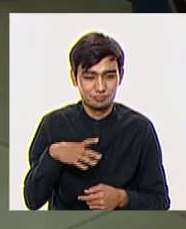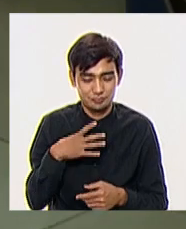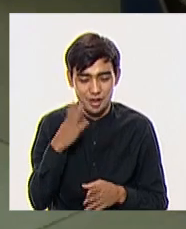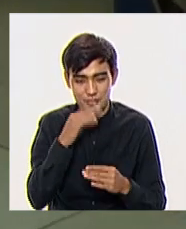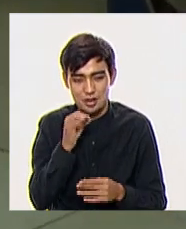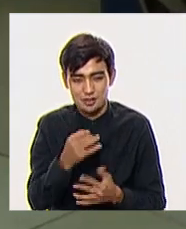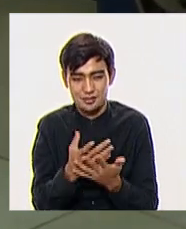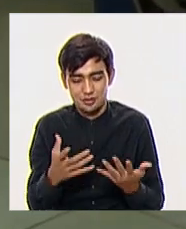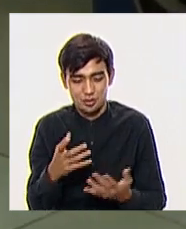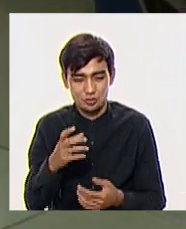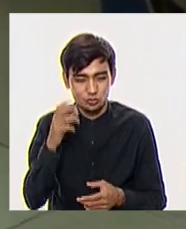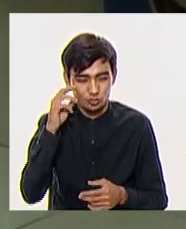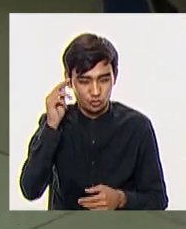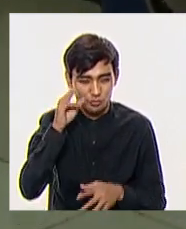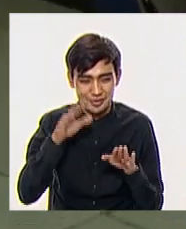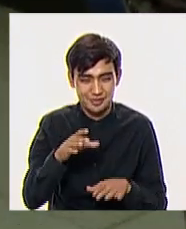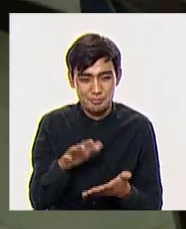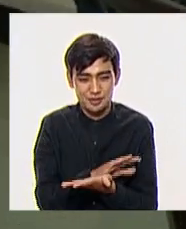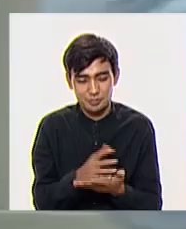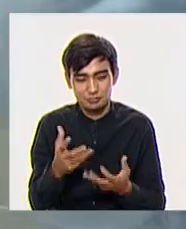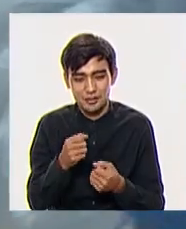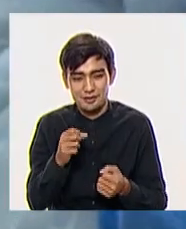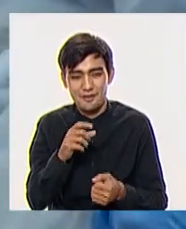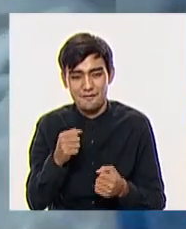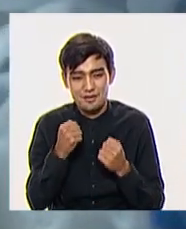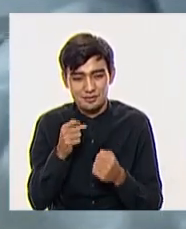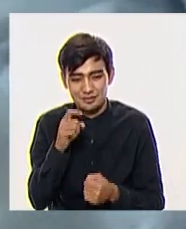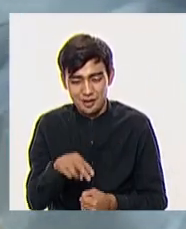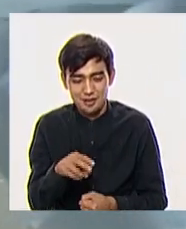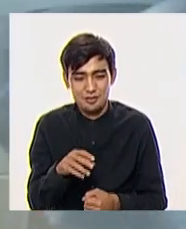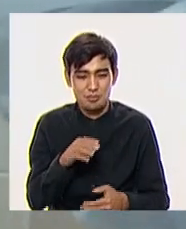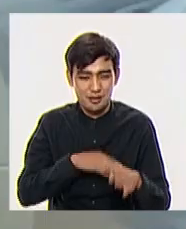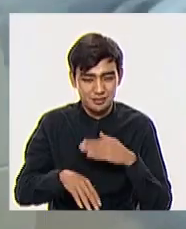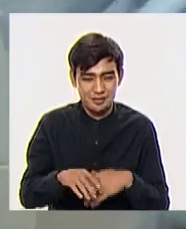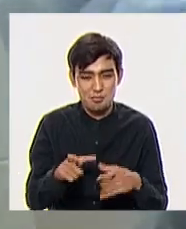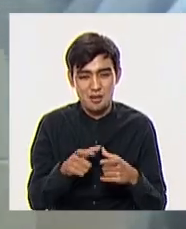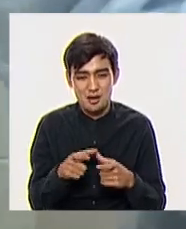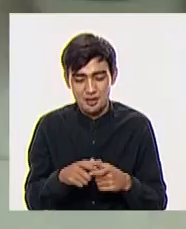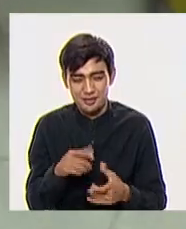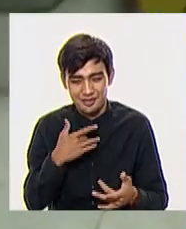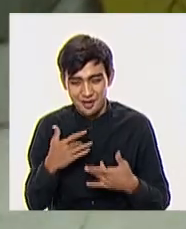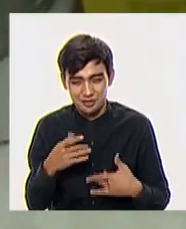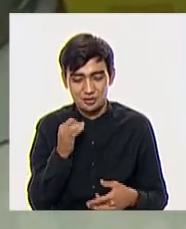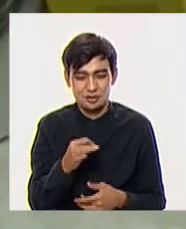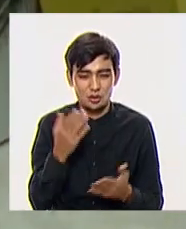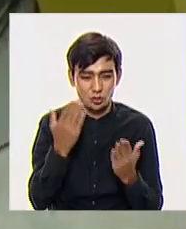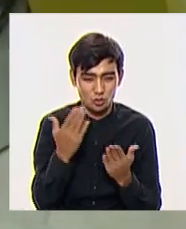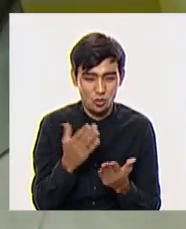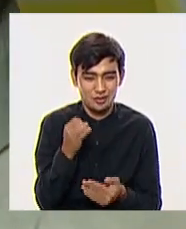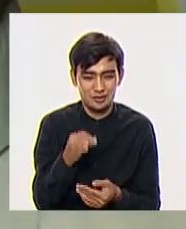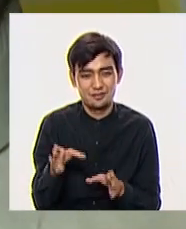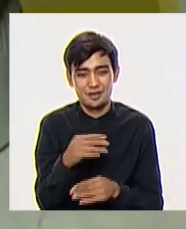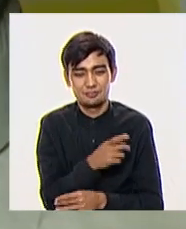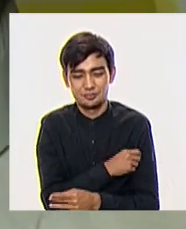учебных заведениях привитые получат бесплатные абонементы в фитнес-зал, бассейны, билеты в театры, кино и на концерты. Вакцинированные преподаватели